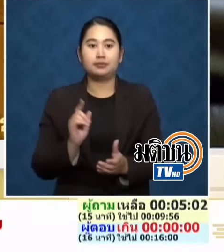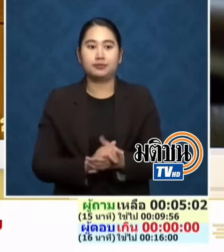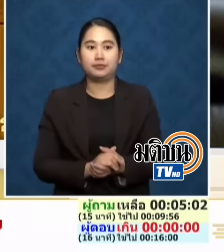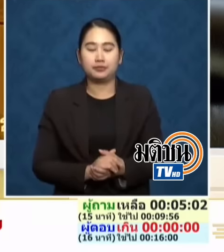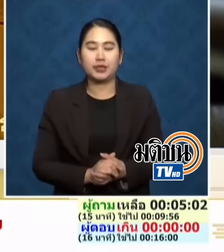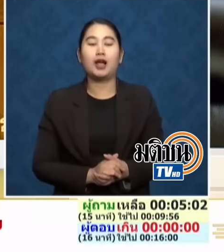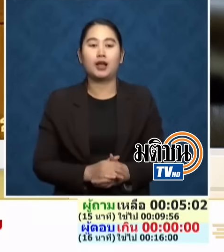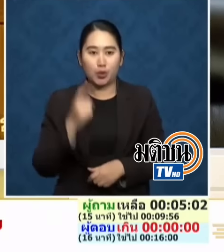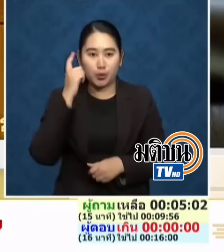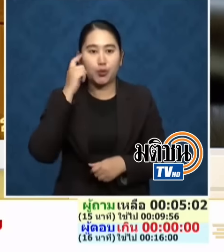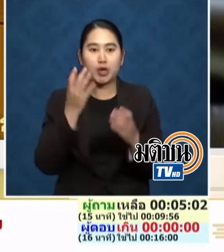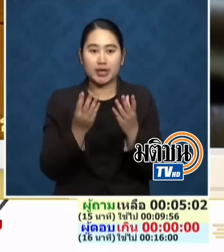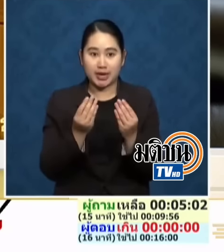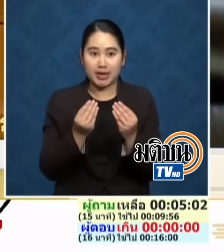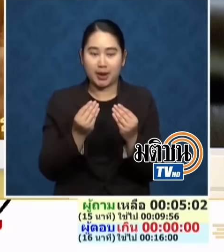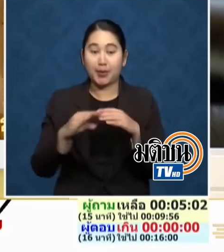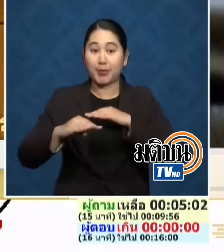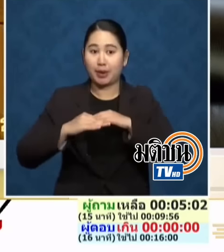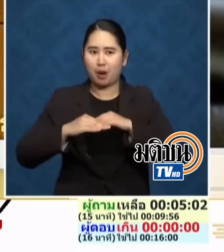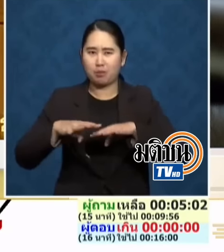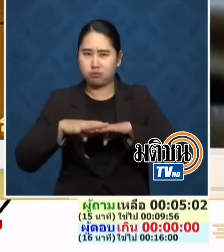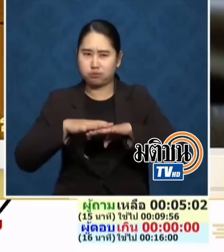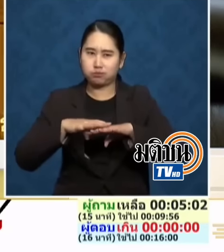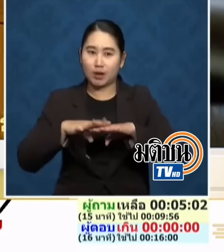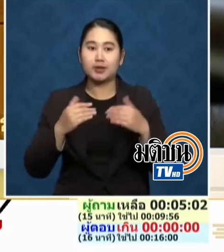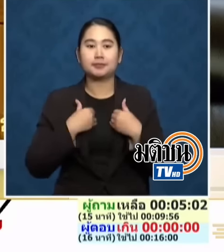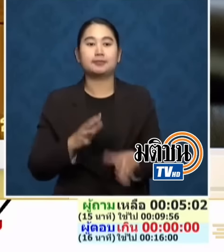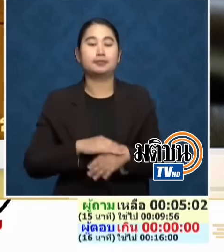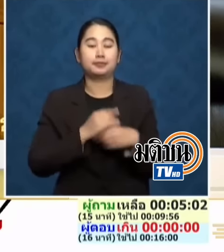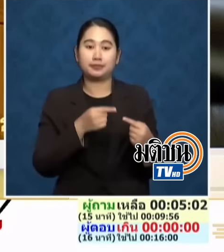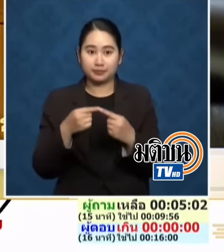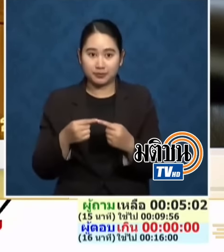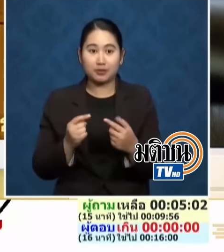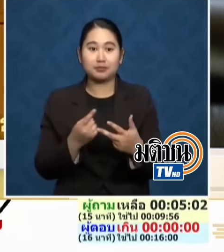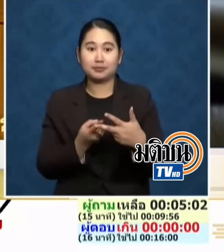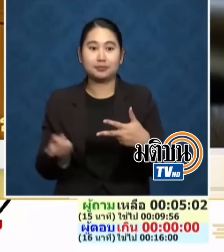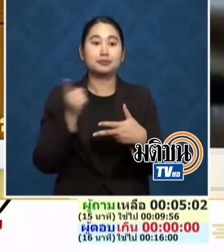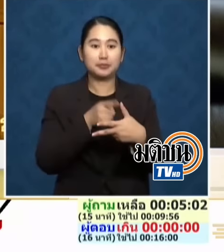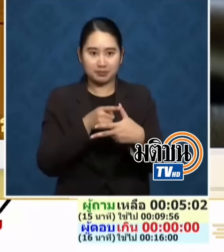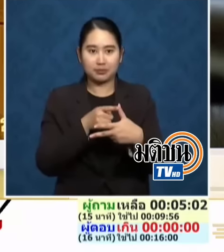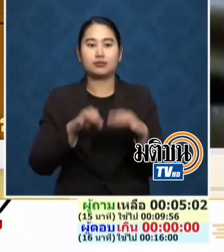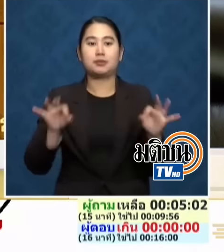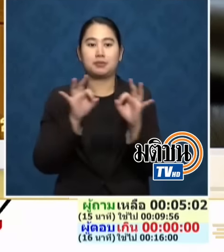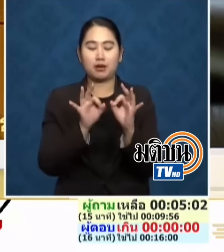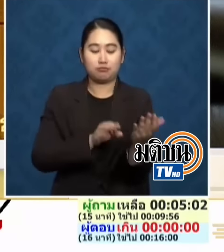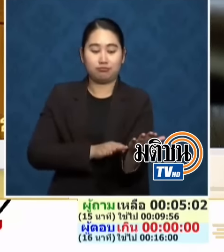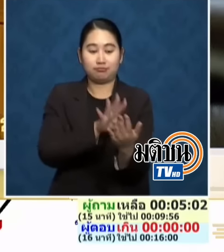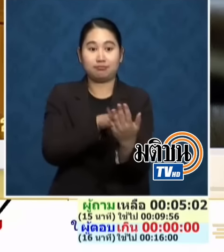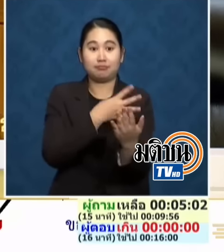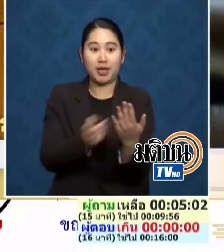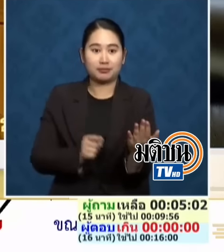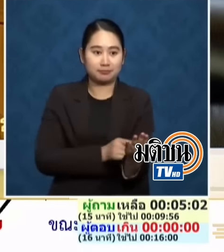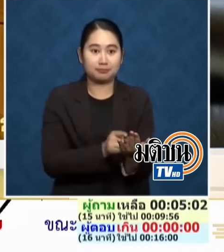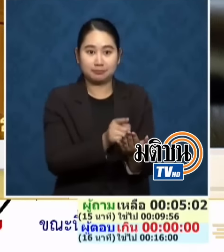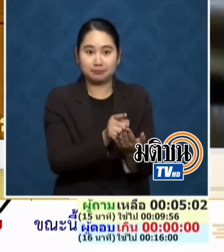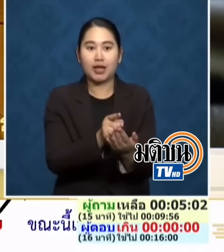เมื่อทราบวทิตินทพซ่จะตองทำอย่ไรมันก็กลบไปสู่คำถามแรกก็คอต้ใช้วันแมปวันแปที่ถูกต